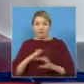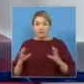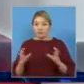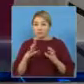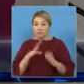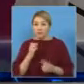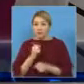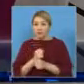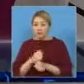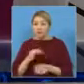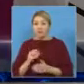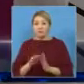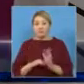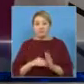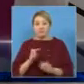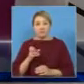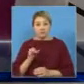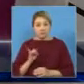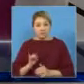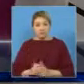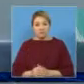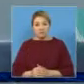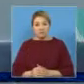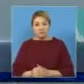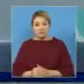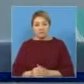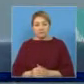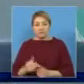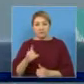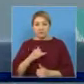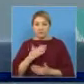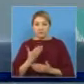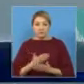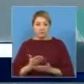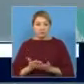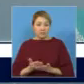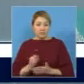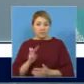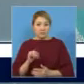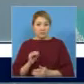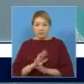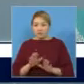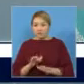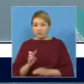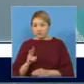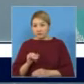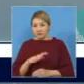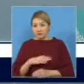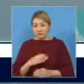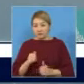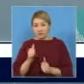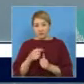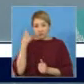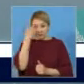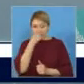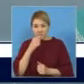страхования действует система солидарности. И здесь у нас не система, допустим, как в Сингапуре, где индивидуальные